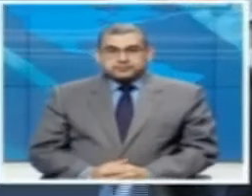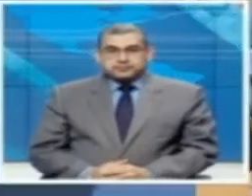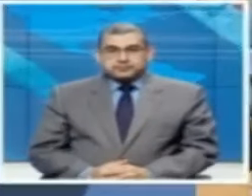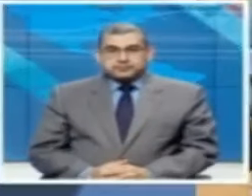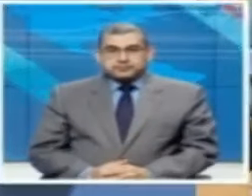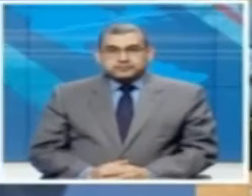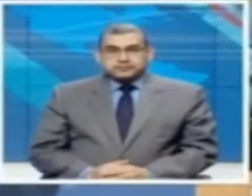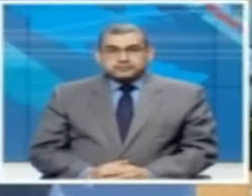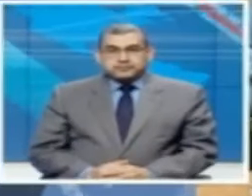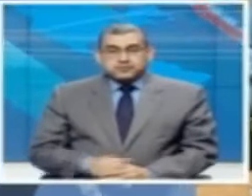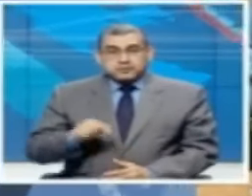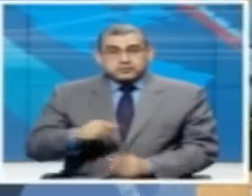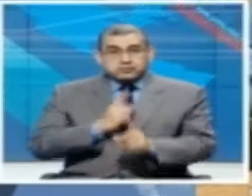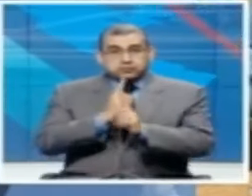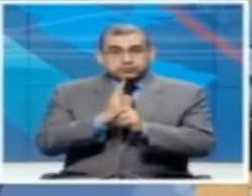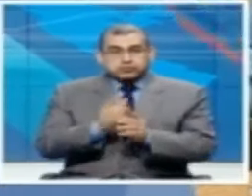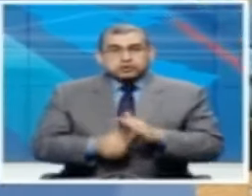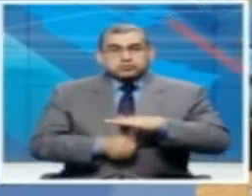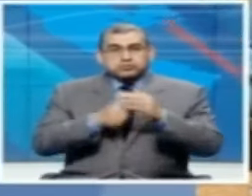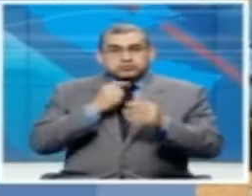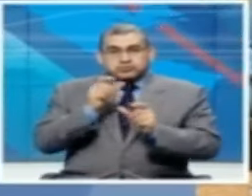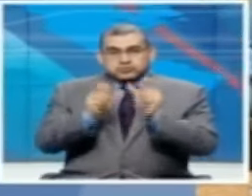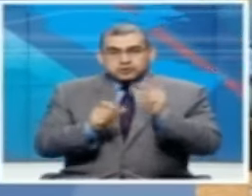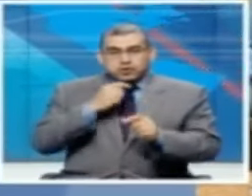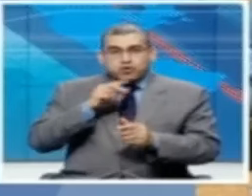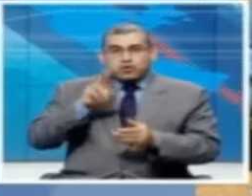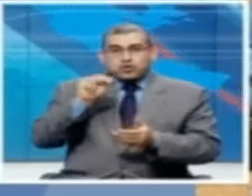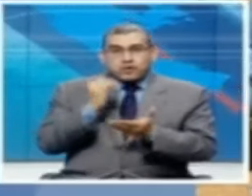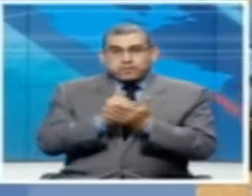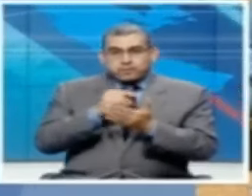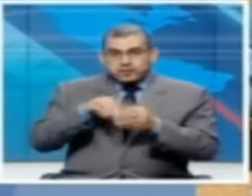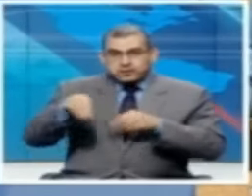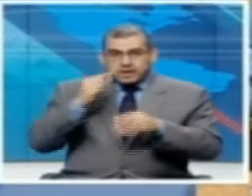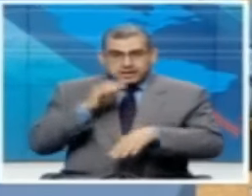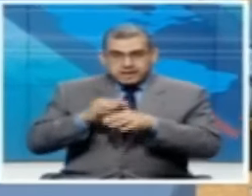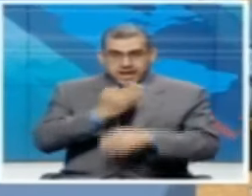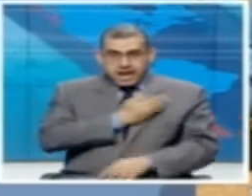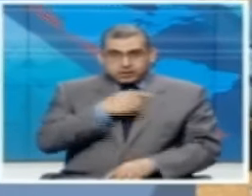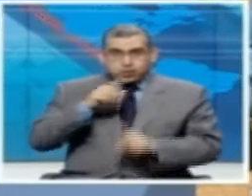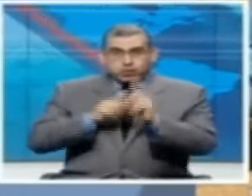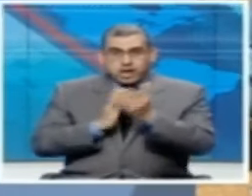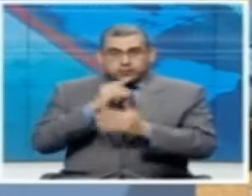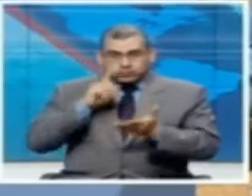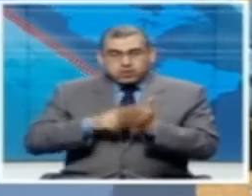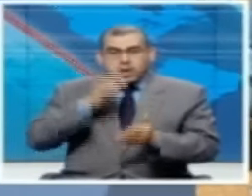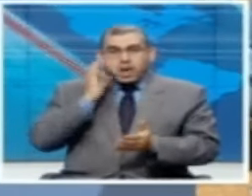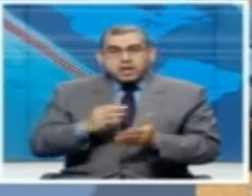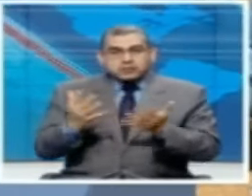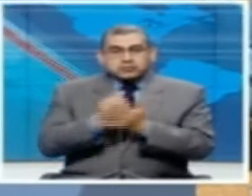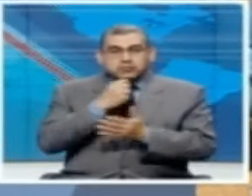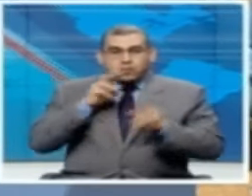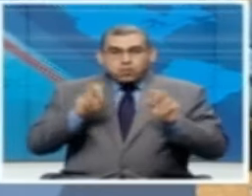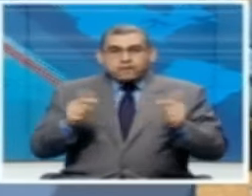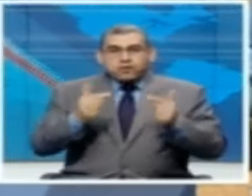الناجزه خلال لقائه مع كبيره منسق الامم المتحده للشؤون الانسانيه في غزه شكري يؤكد حكميه تحقيق الوقف